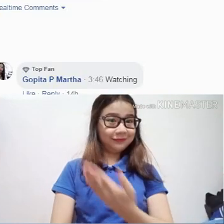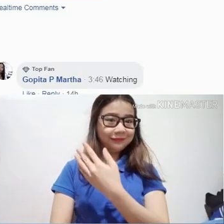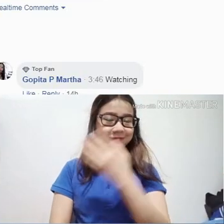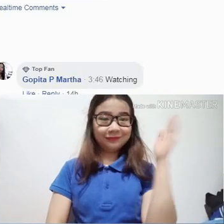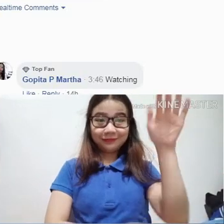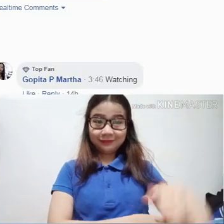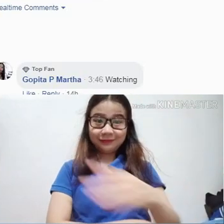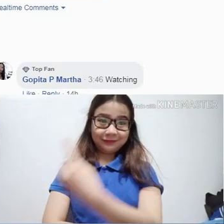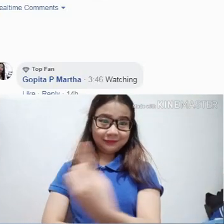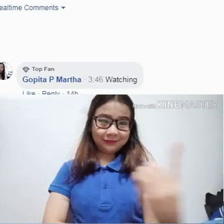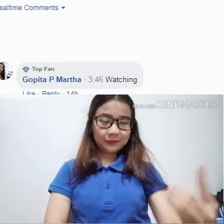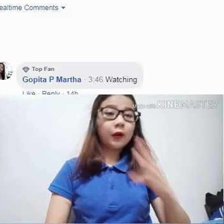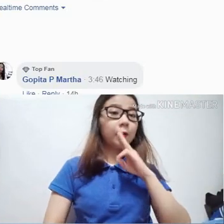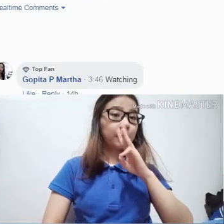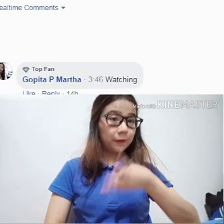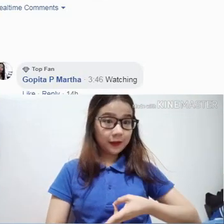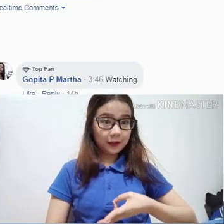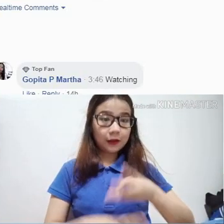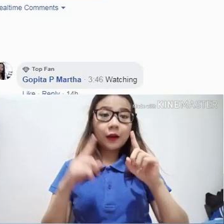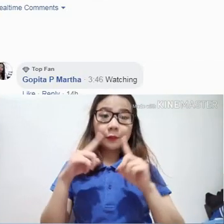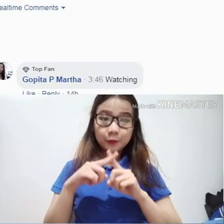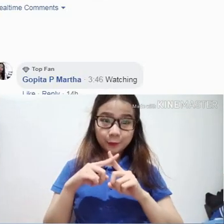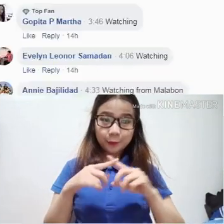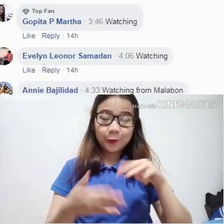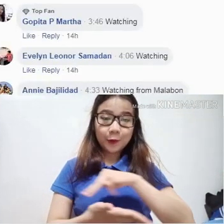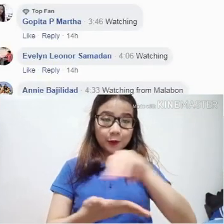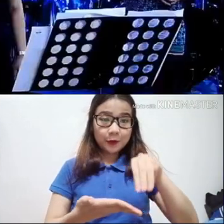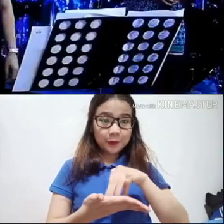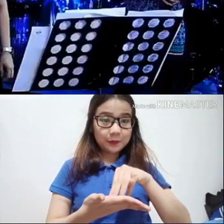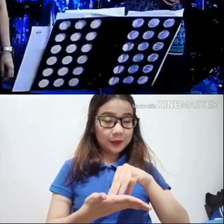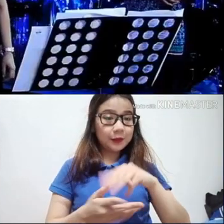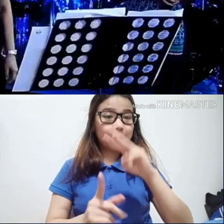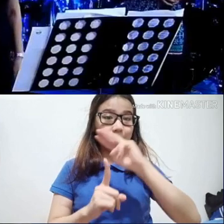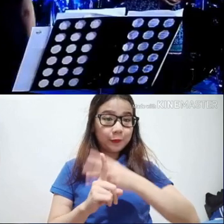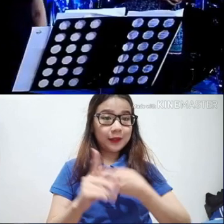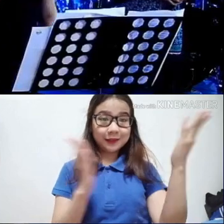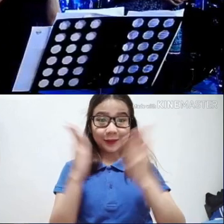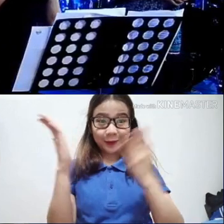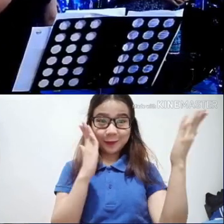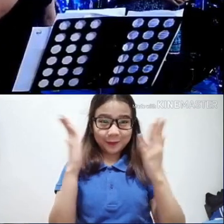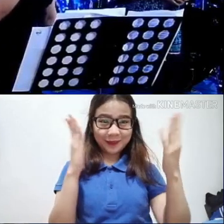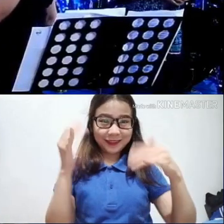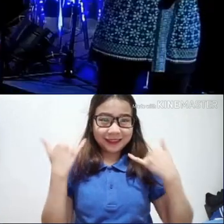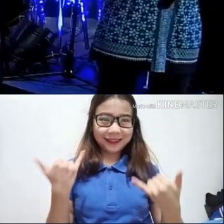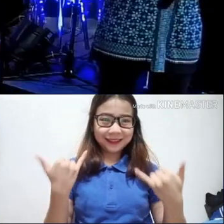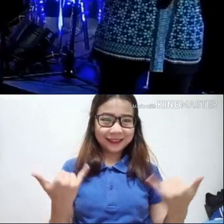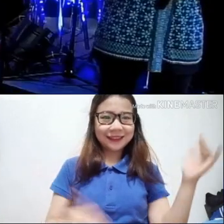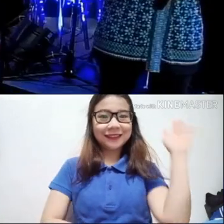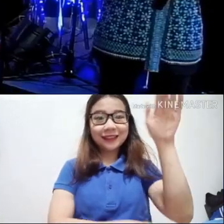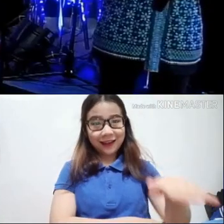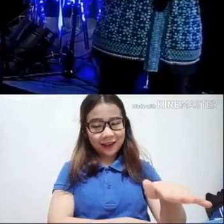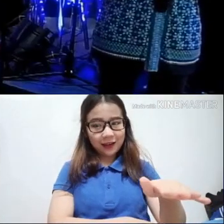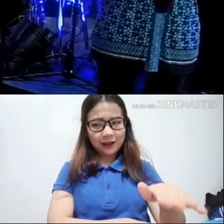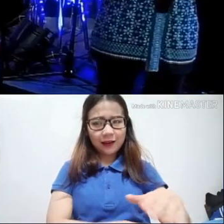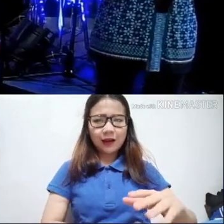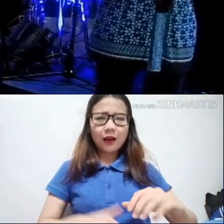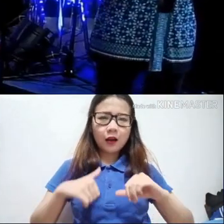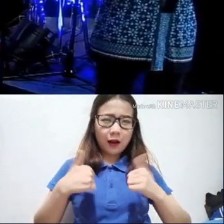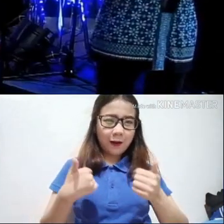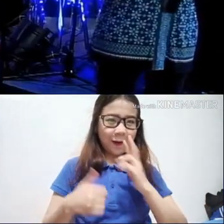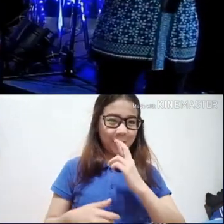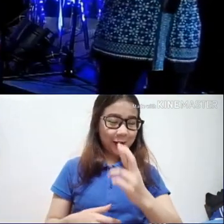namin kayo for our midweek service for tonight. Hallelujah. Kamusta po ang inyong mga nakaraang linggo? At